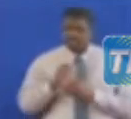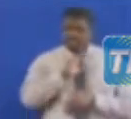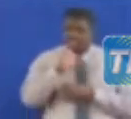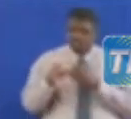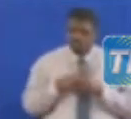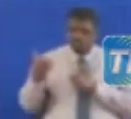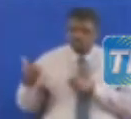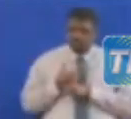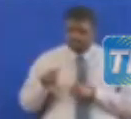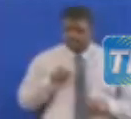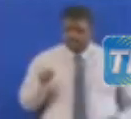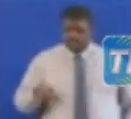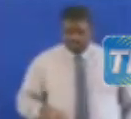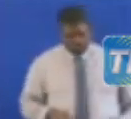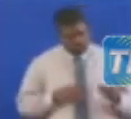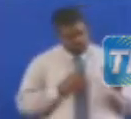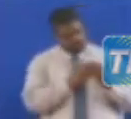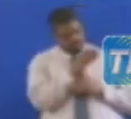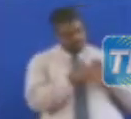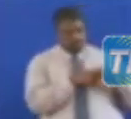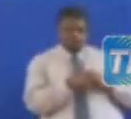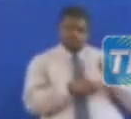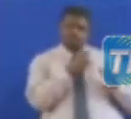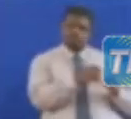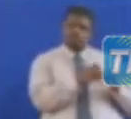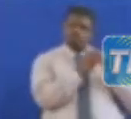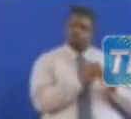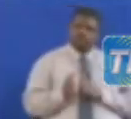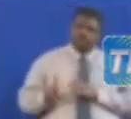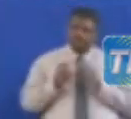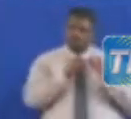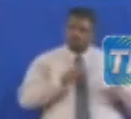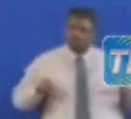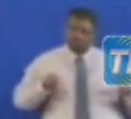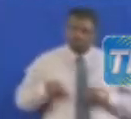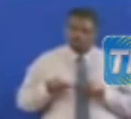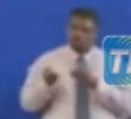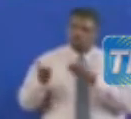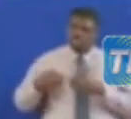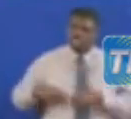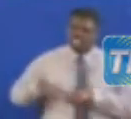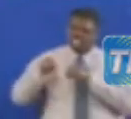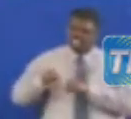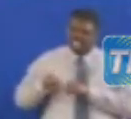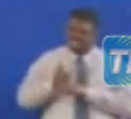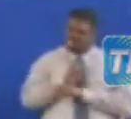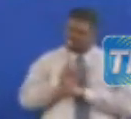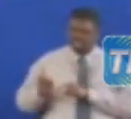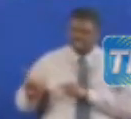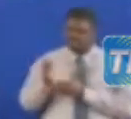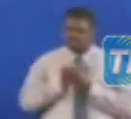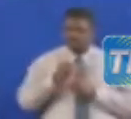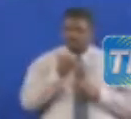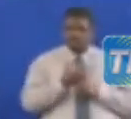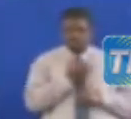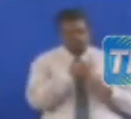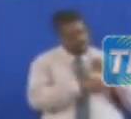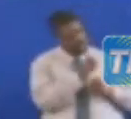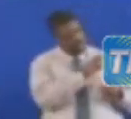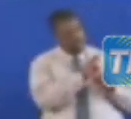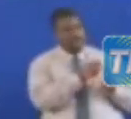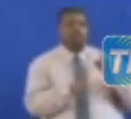zote zinazopatikana kupitia mradi huu wa kupanga, kupima na kumilikisha zisiwe sehemu ya mapato ya ndani ya